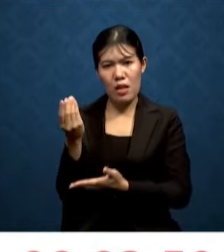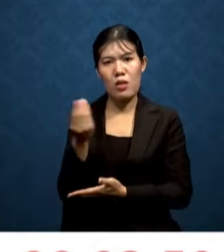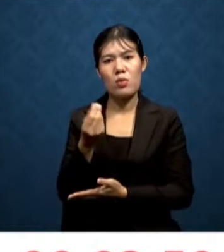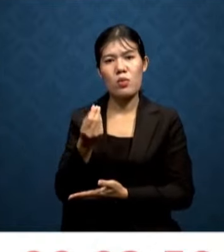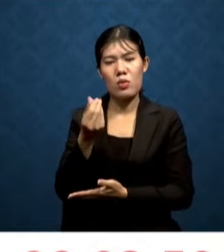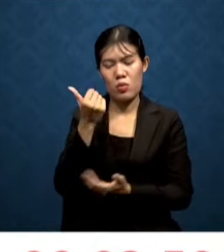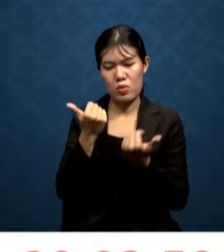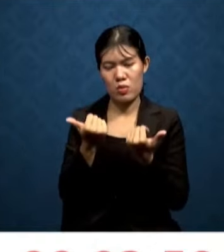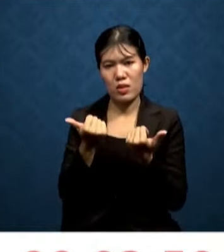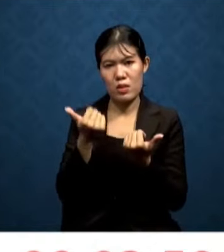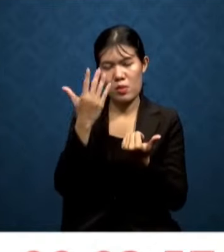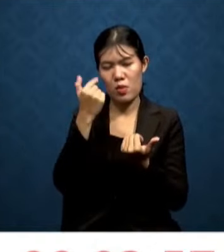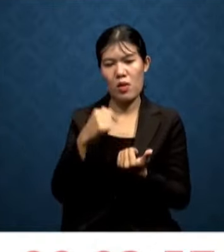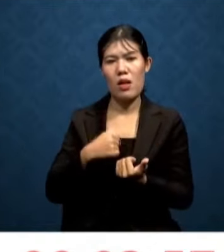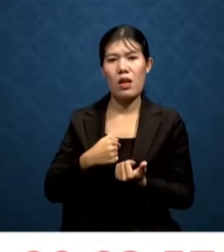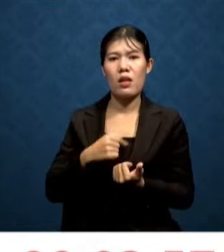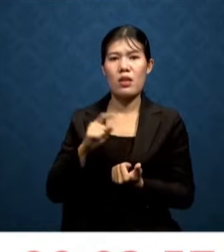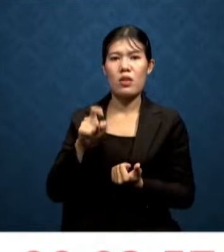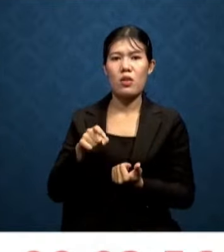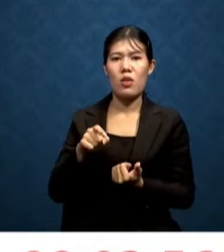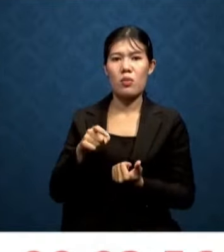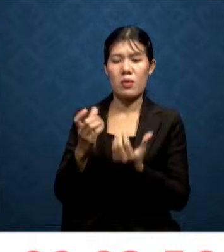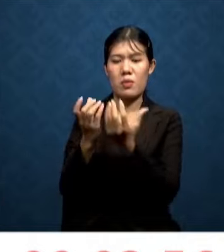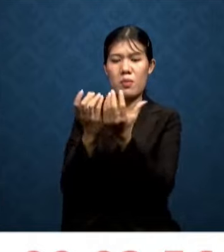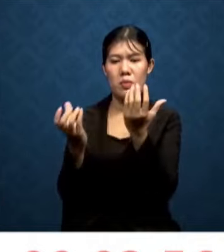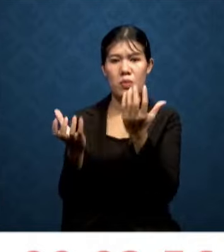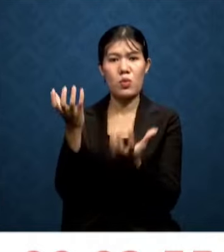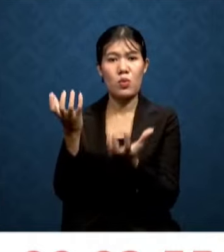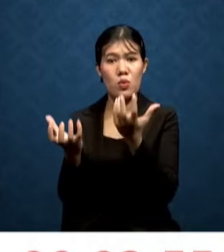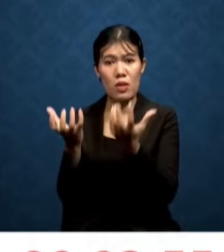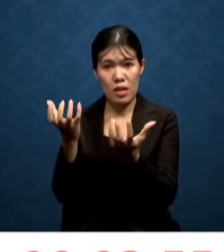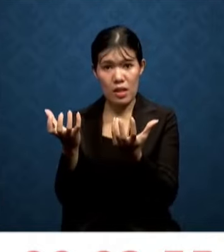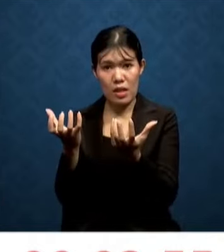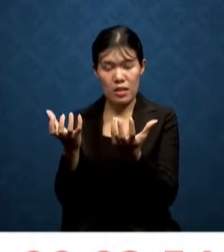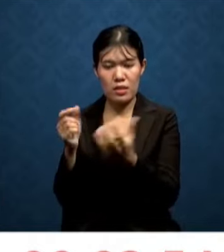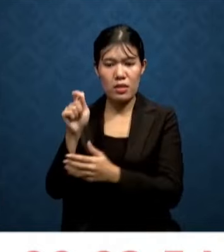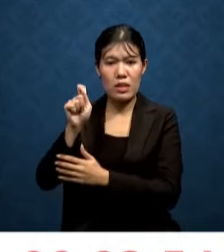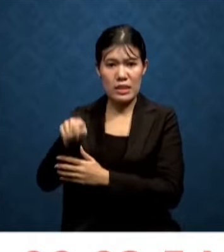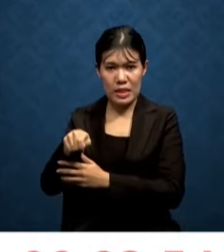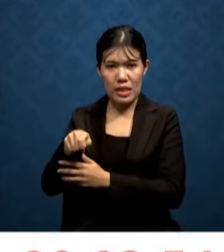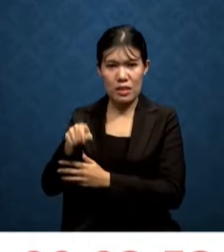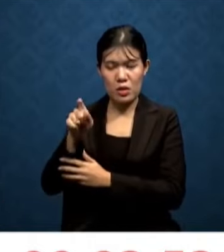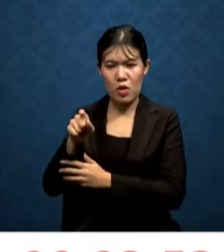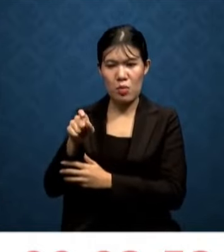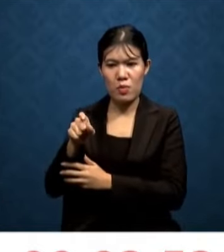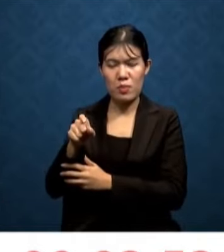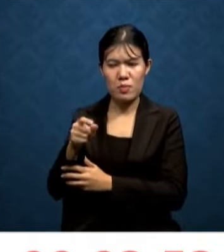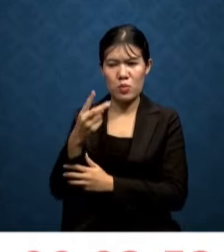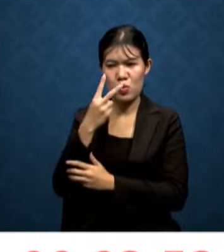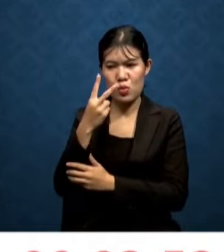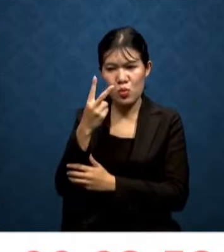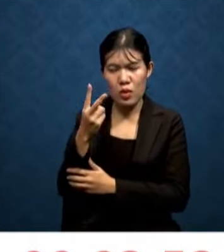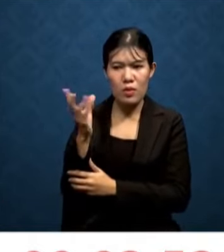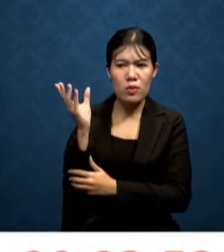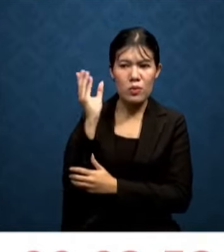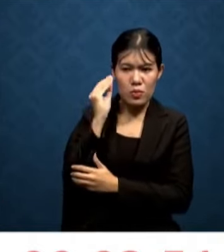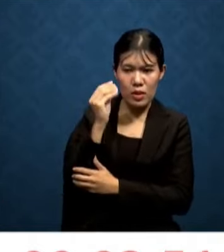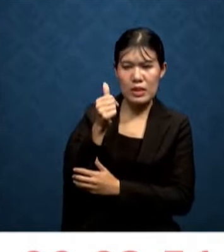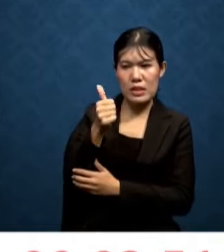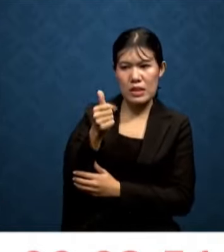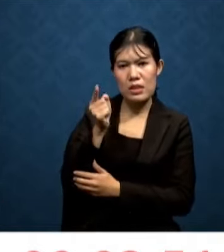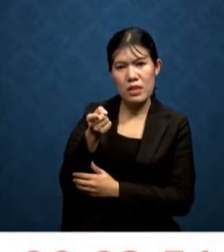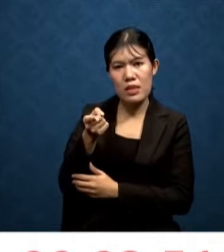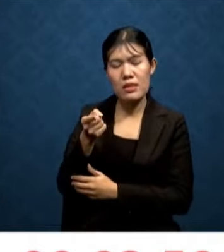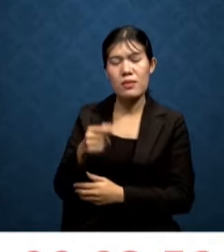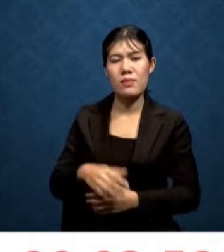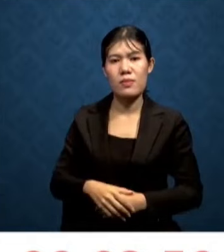ชื่อมั่นในระบบตุลาการและสร้างความมั่นใจให้กับประชาชนในสังคมและชี้ให้เห็นถึงความ